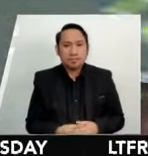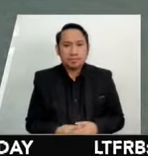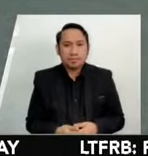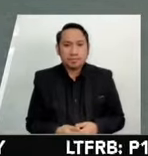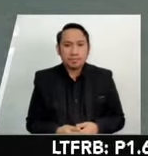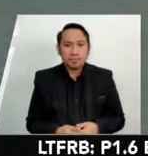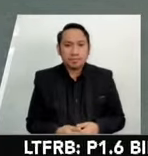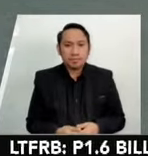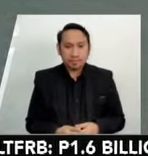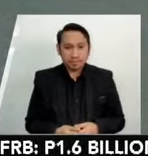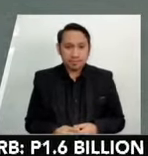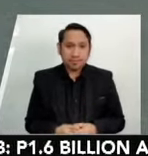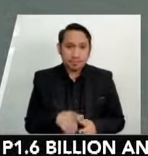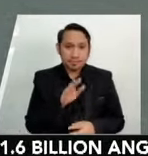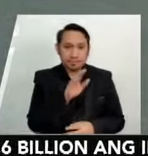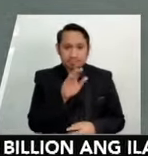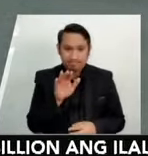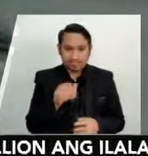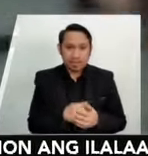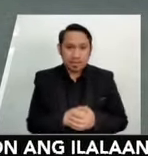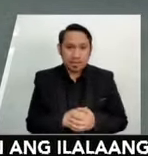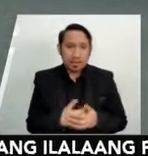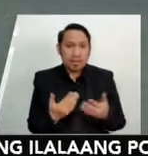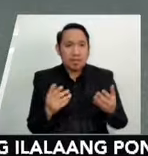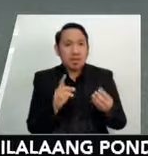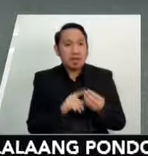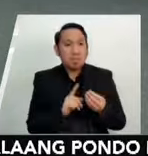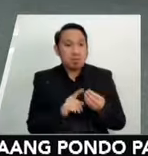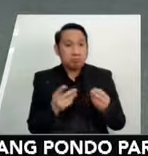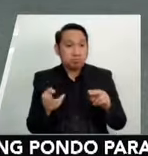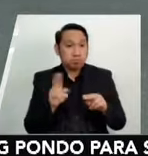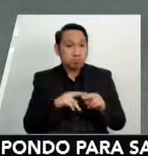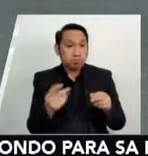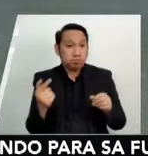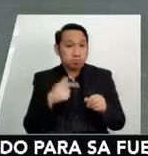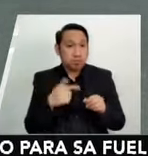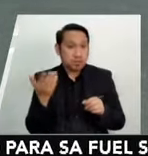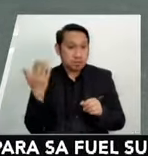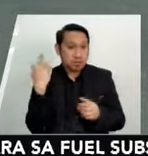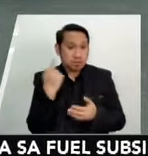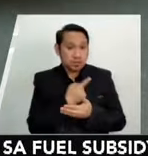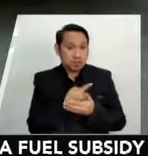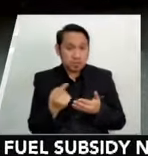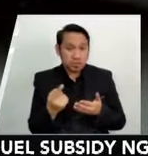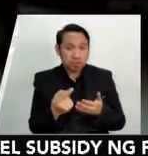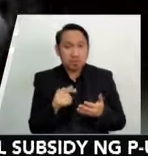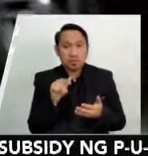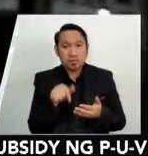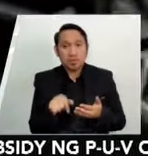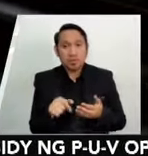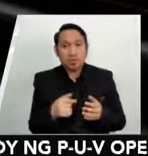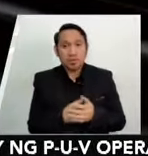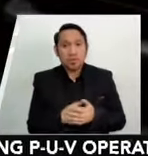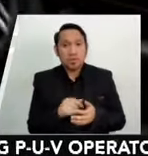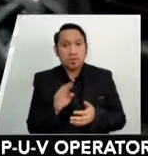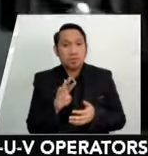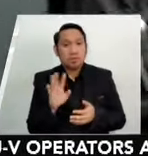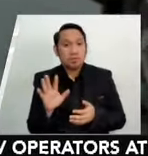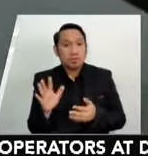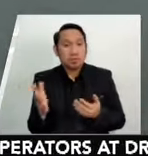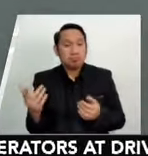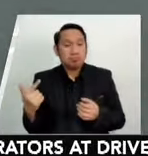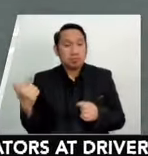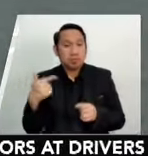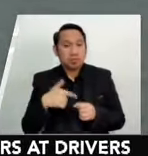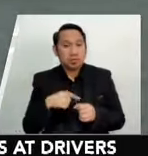Maris, recap sa naging galaw ng produktong petrolyo noon last week. Umangat yung presyo ng gasolina ng 45 centavos habang nabawasan naman ng 60